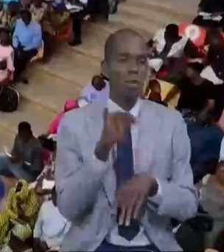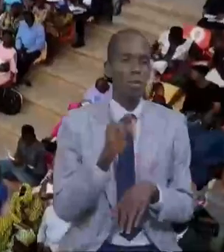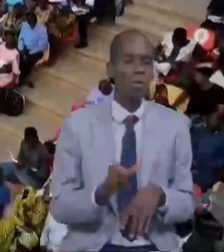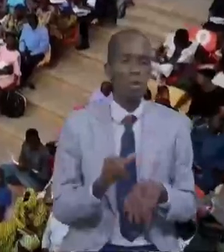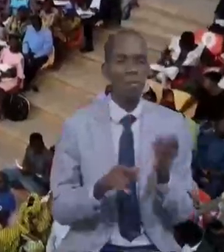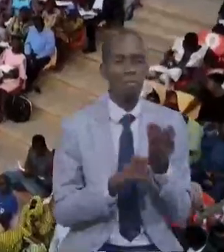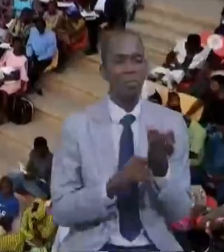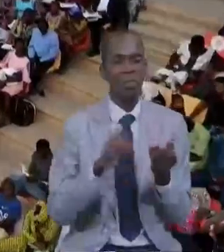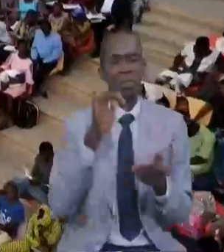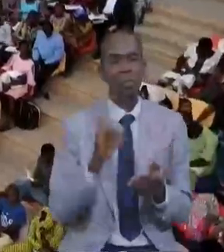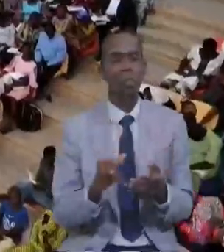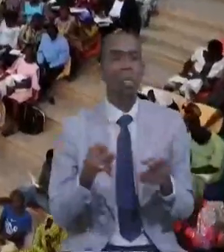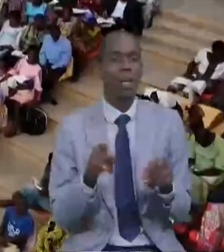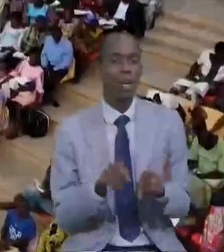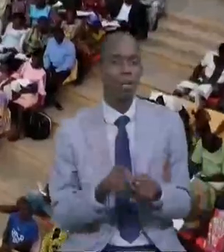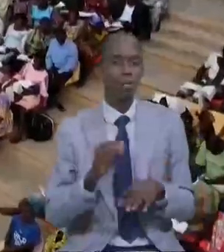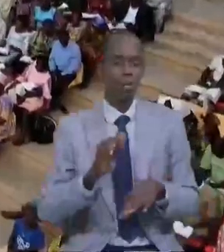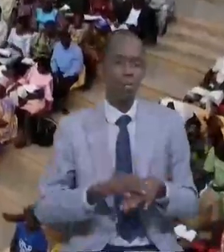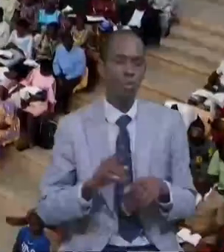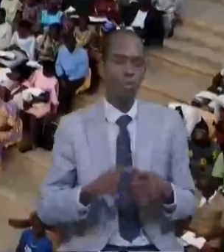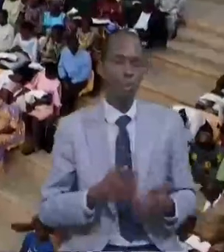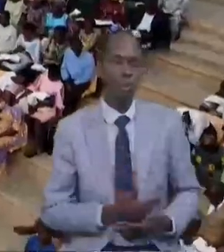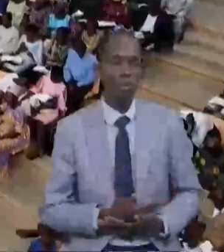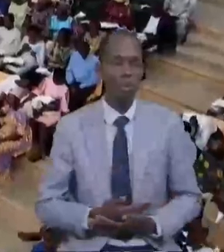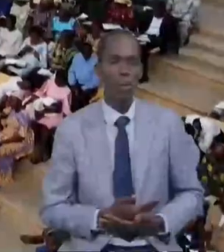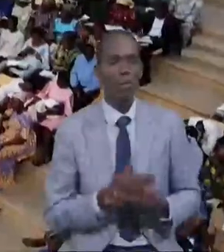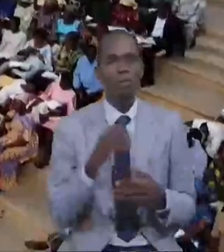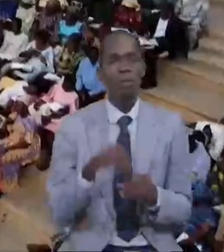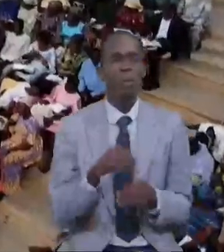Verset 2. Je vous ai donné du lait,